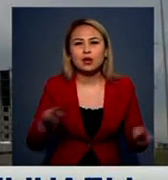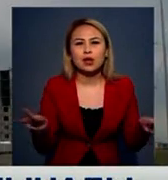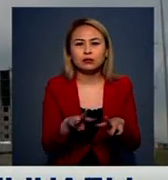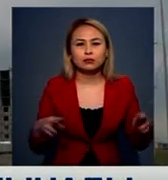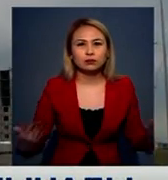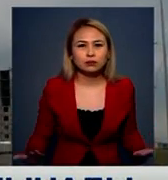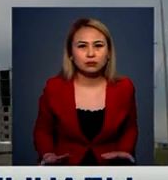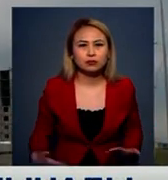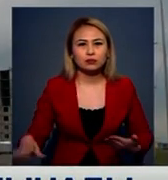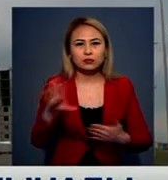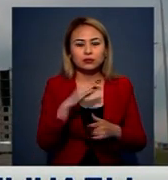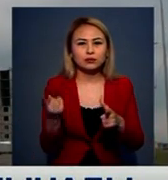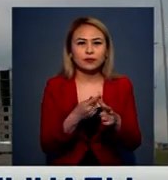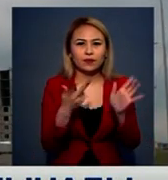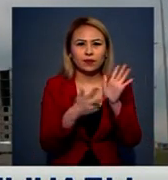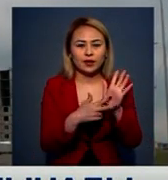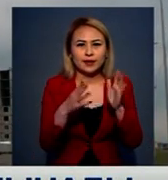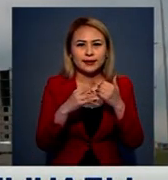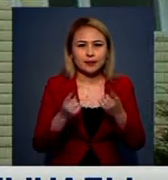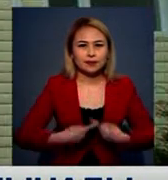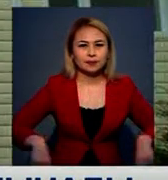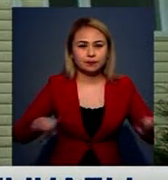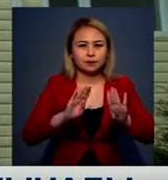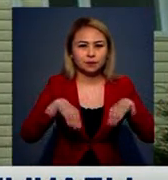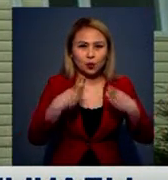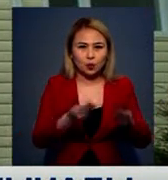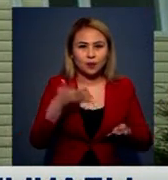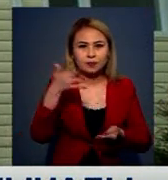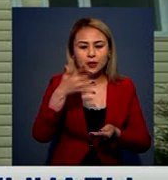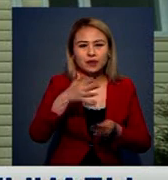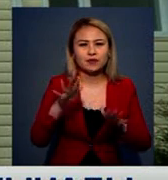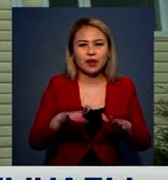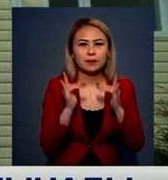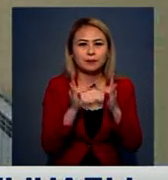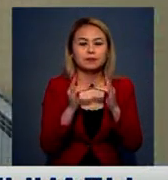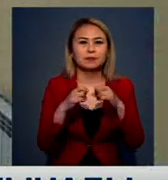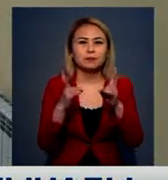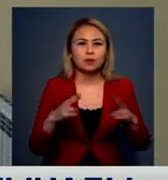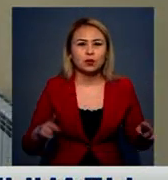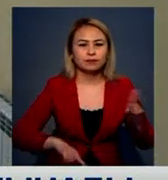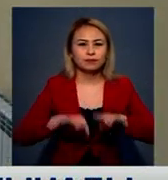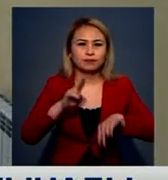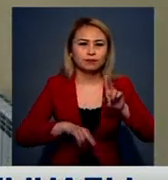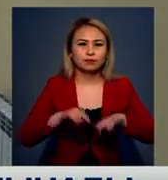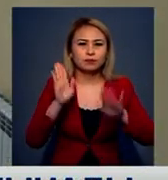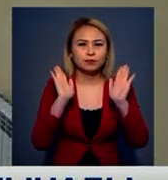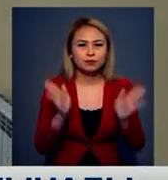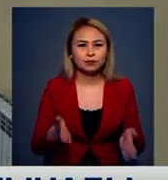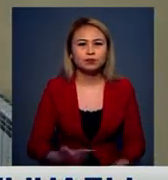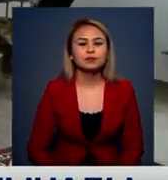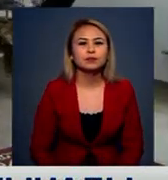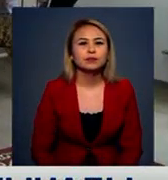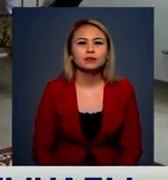тарапынан Тұран шағын ауданынан 8 гектар жер учаскесі белгіленіп, онда 5000 орындық жатақхана ғимараты бой көтереді.